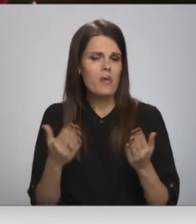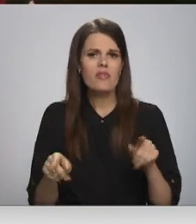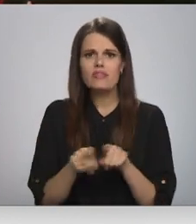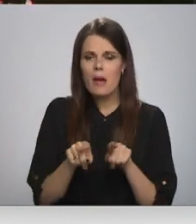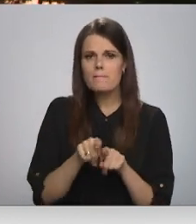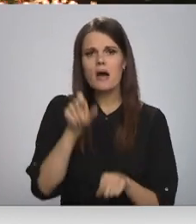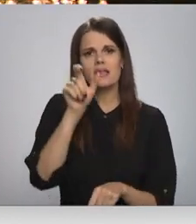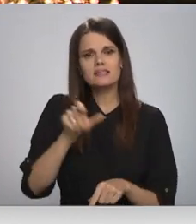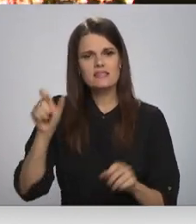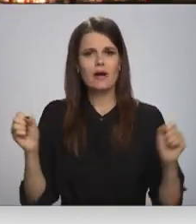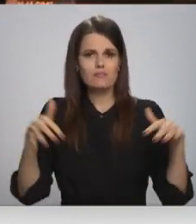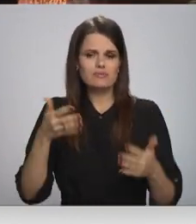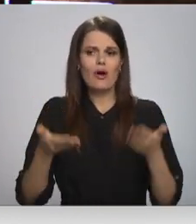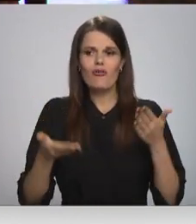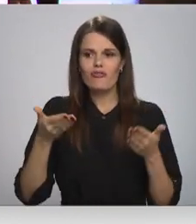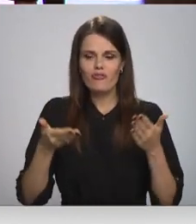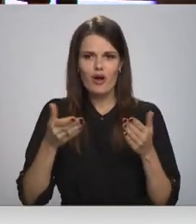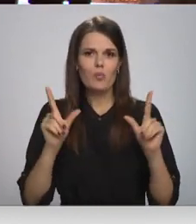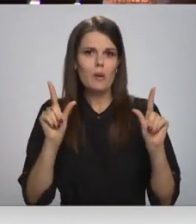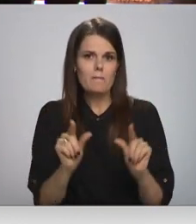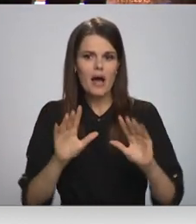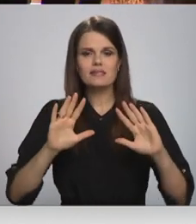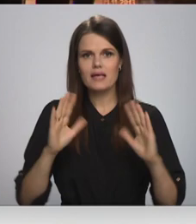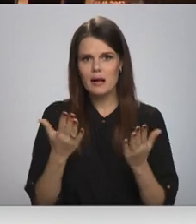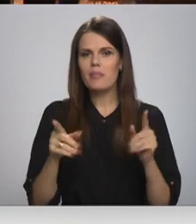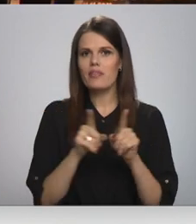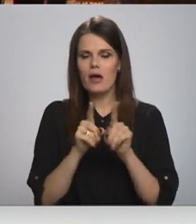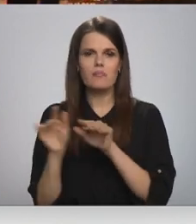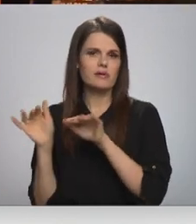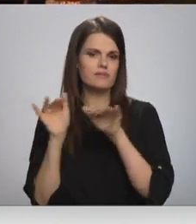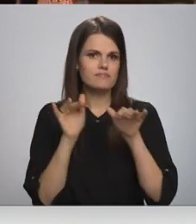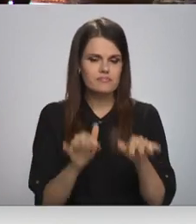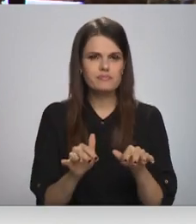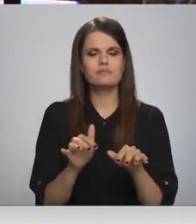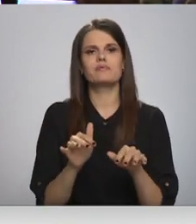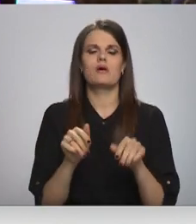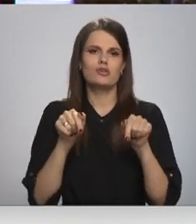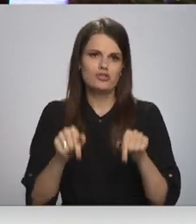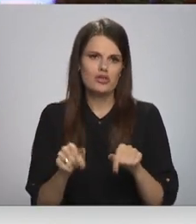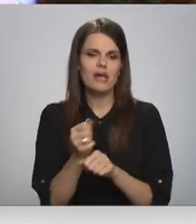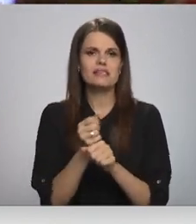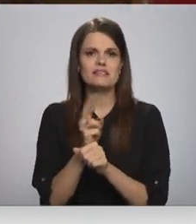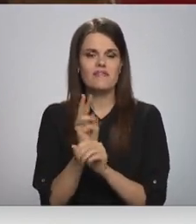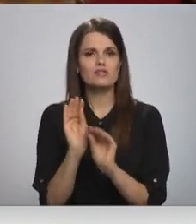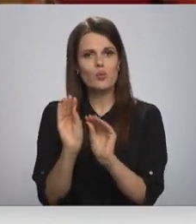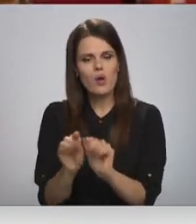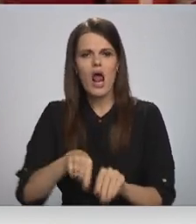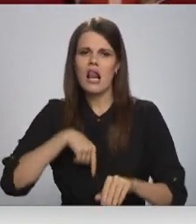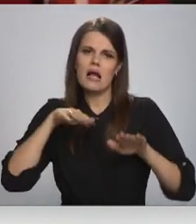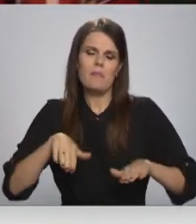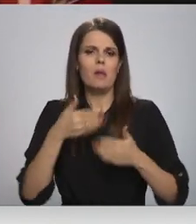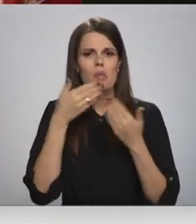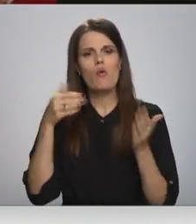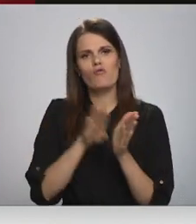sanākuši, varbūt nedaudz mazāk kā citus gadus, tomēr viņi nāk, noliek svecīti un ilgi šeit neuzkavēs. Vienkārši piemin